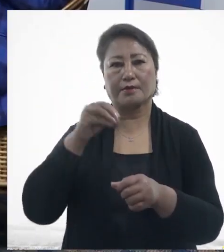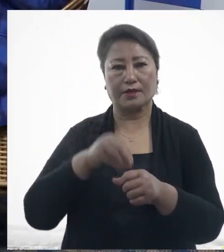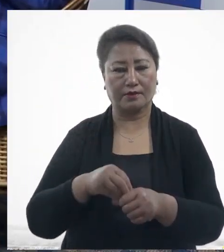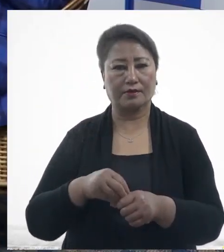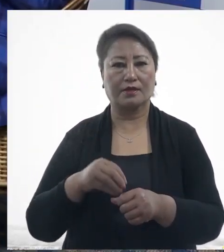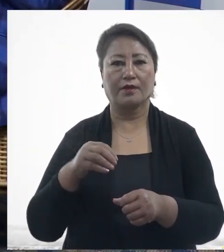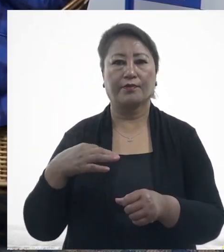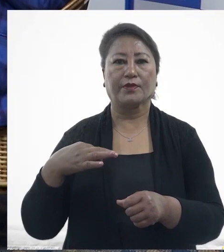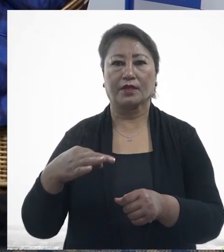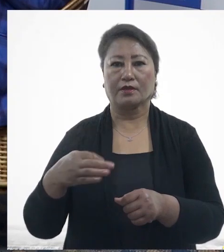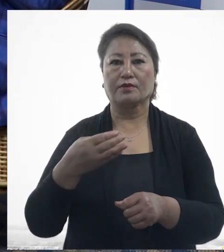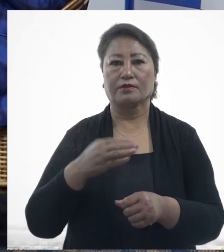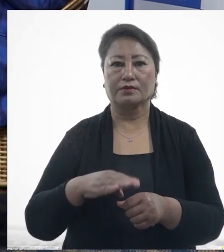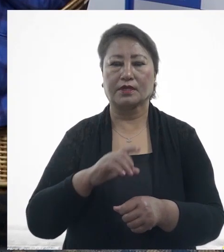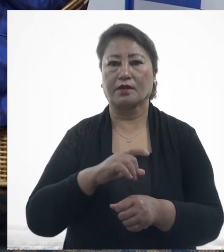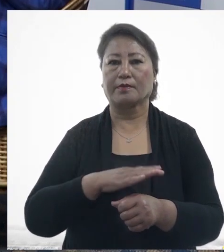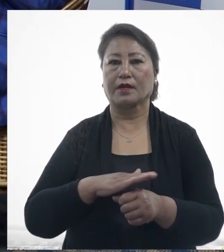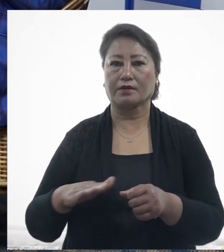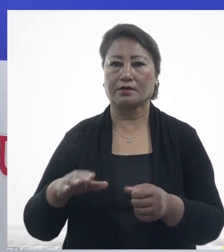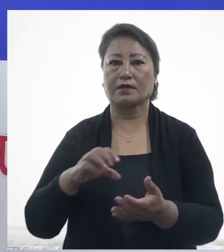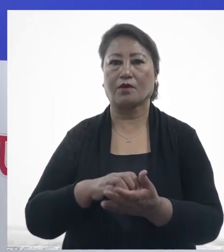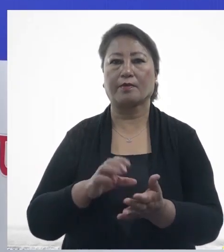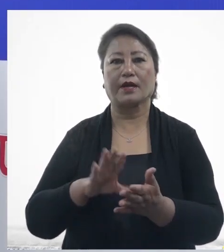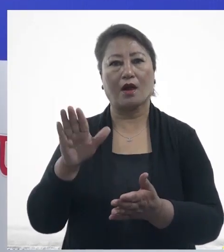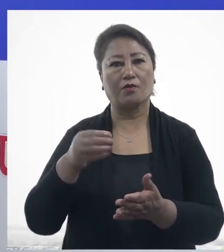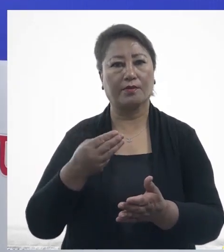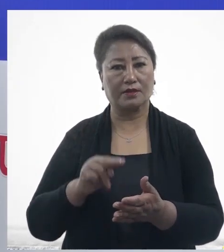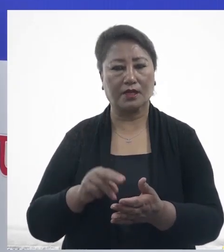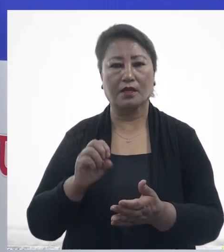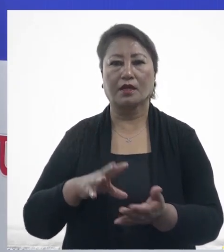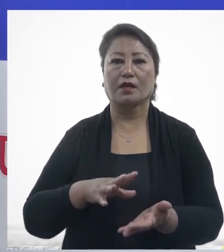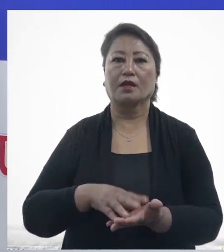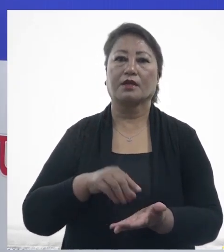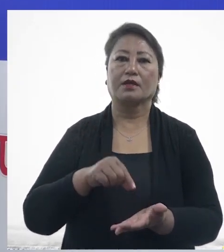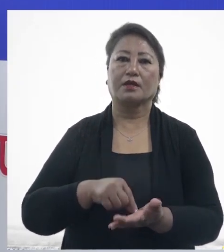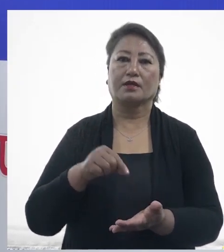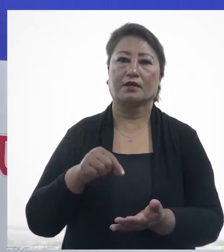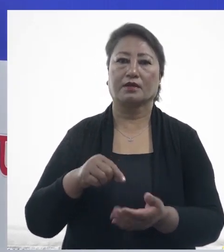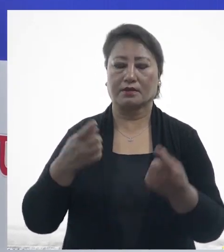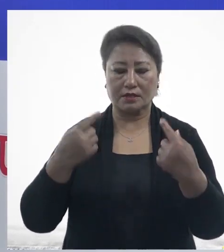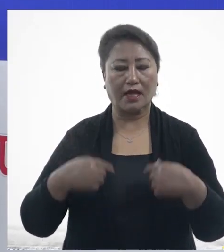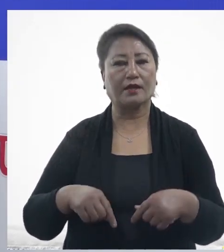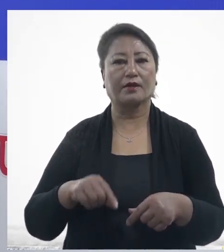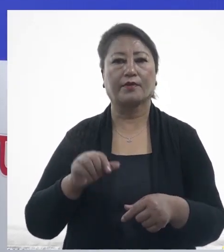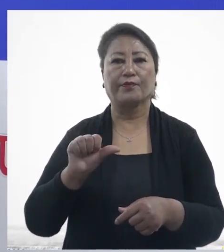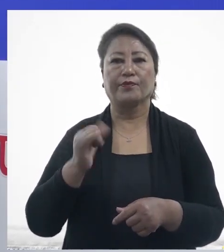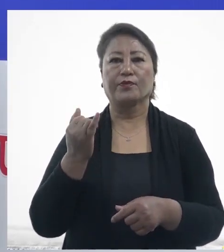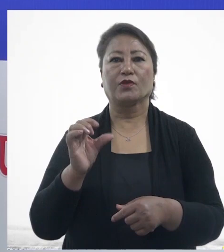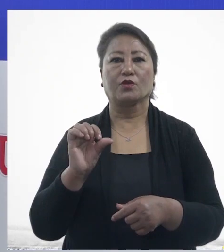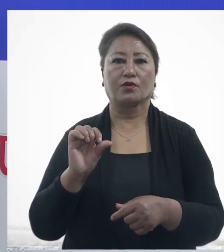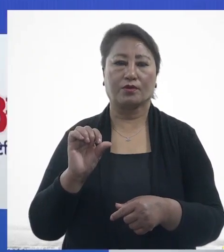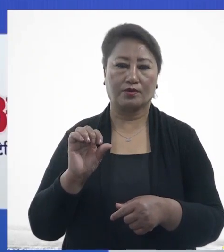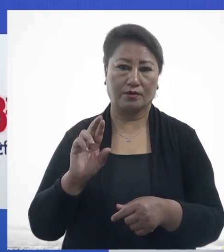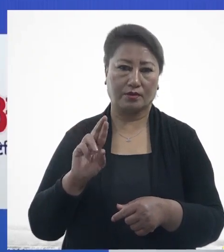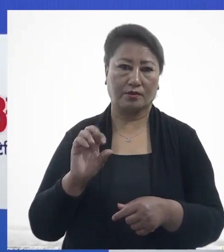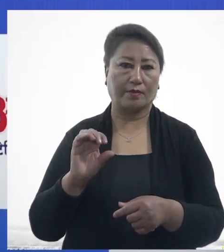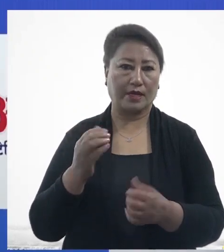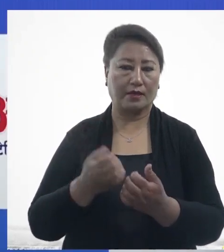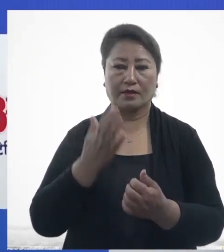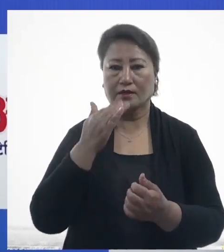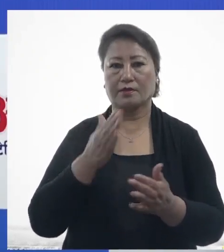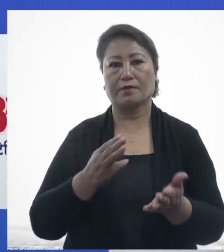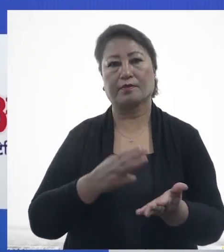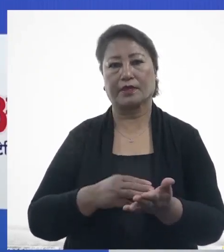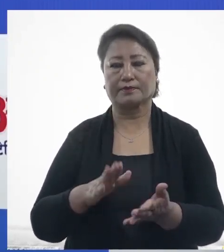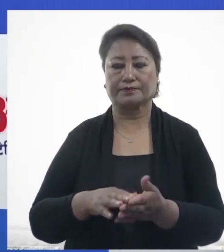हामीसँग सम्पूर्ण नेपालको भूभागहरू चाहिँ हामी समेटेका छौँ तर हाम्रो सेन्टर चाहिँ अब भनौँ न फिजिकल रूपमा चाहिँ अहिले एउटा जोरपाटीमा र एउटा चाहिँ किर्तिपुरमा छ। जस्तो यति